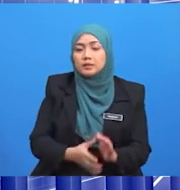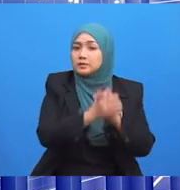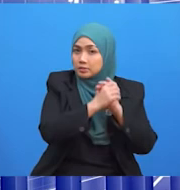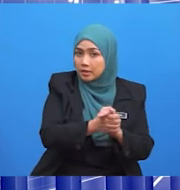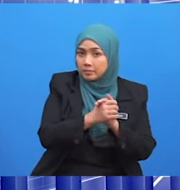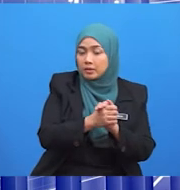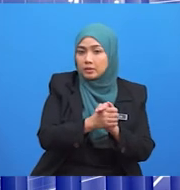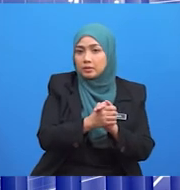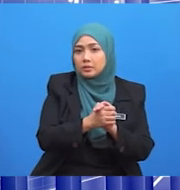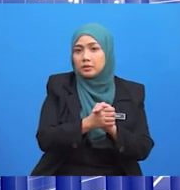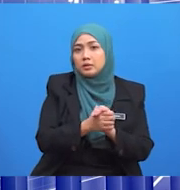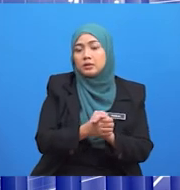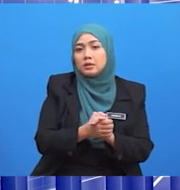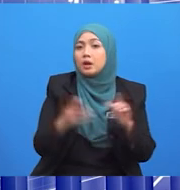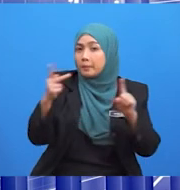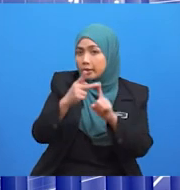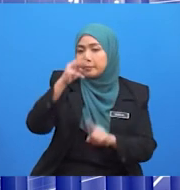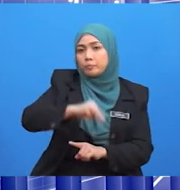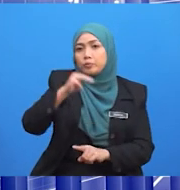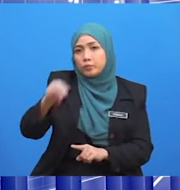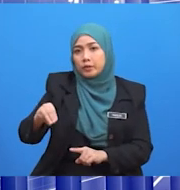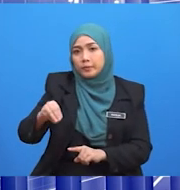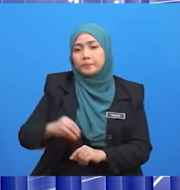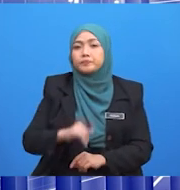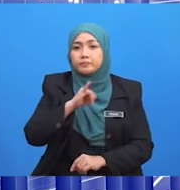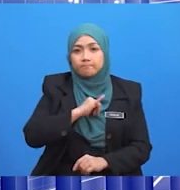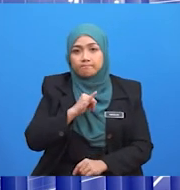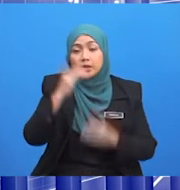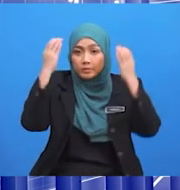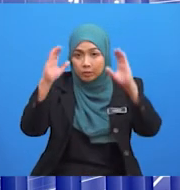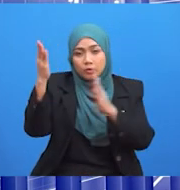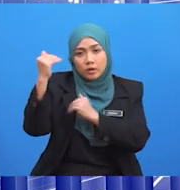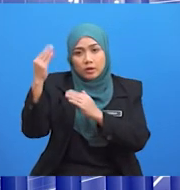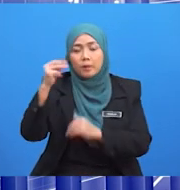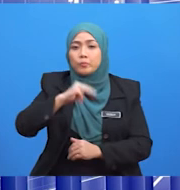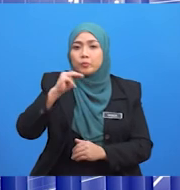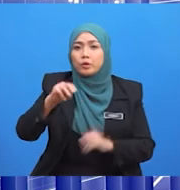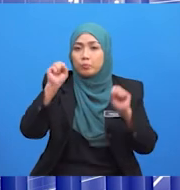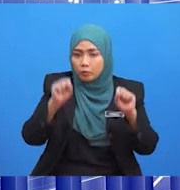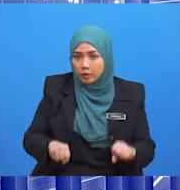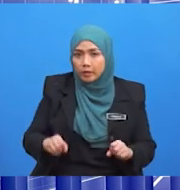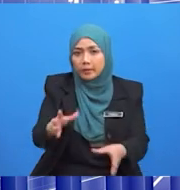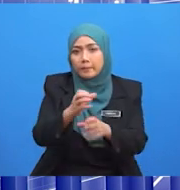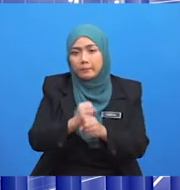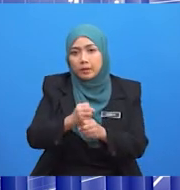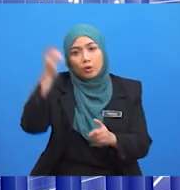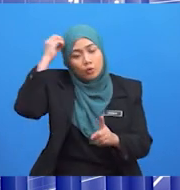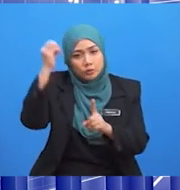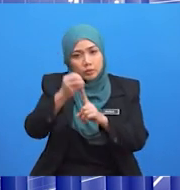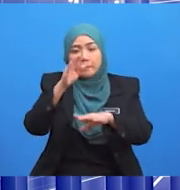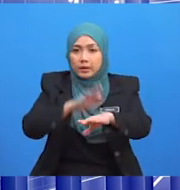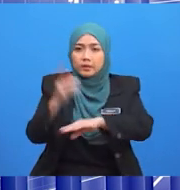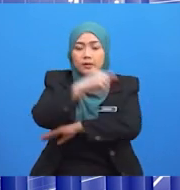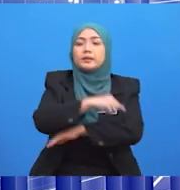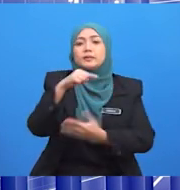Syabas dan tahniah murid-murid. Saya berharap agar murid-murid dapat menguasai objektif pembelajaran kita